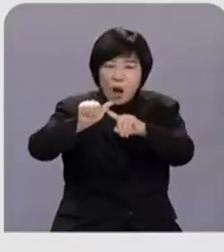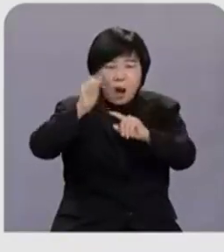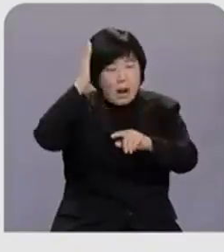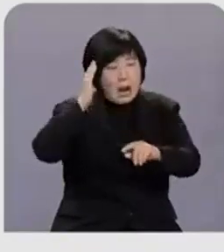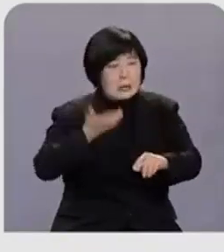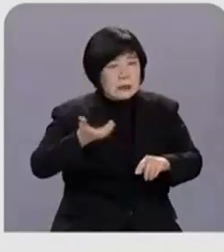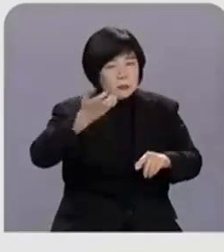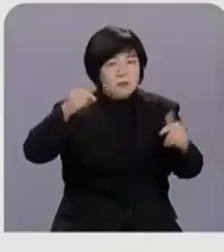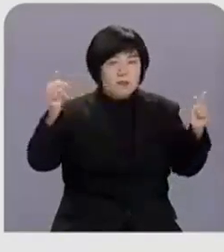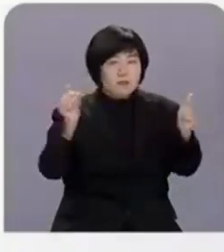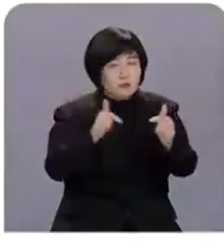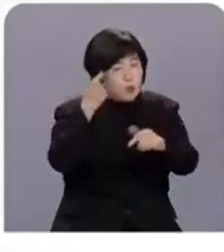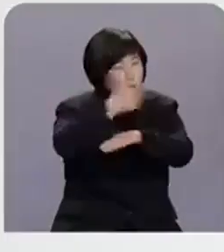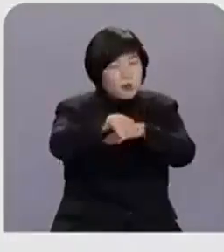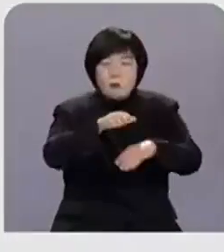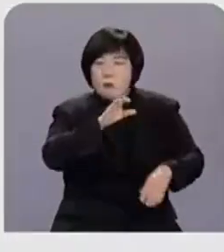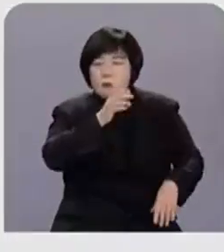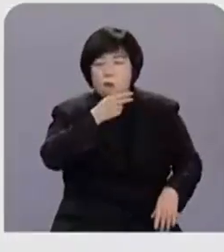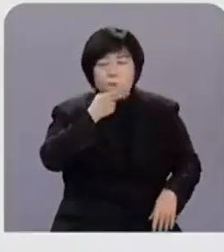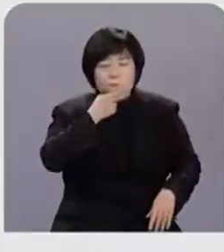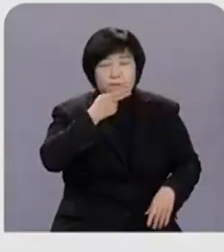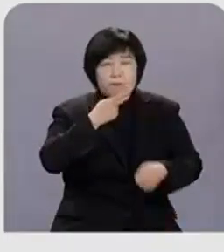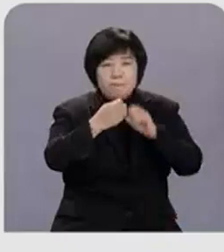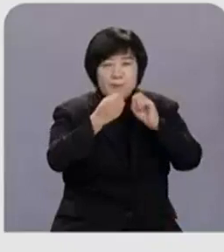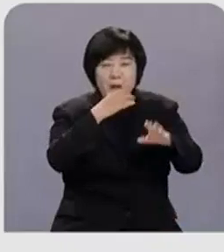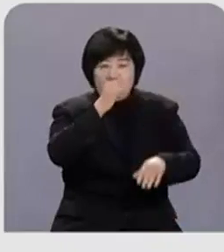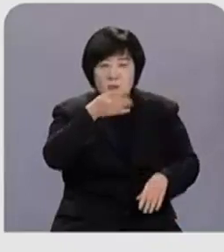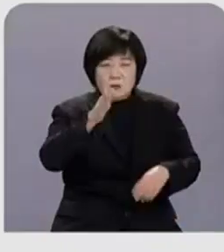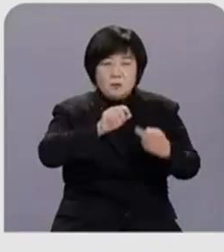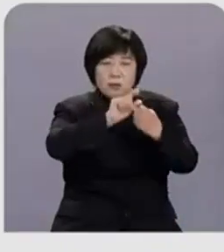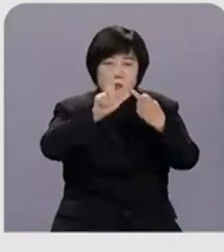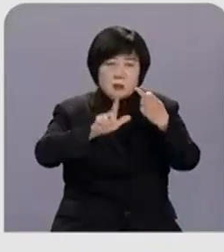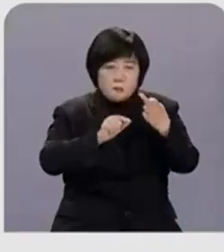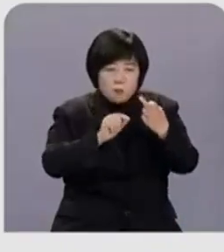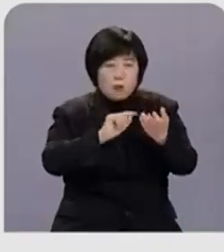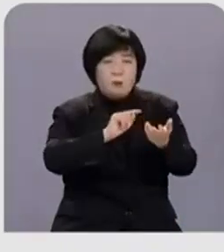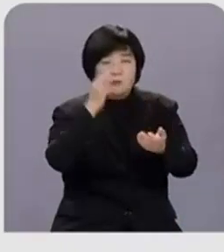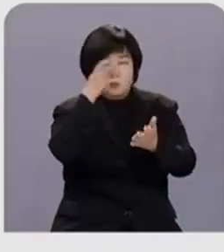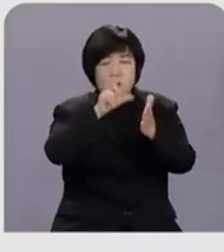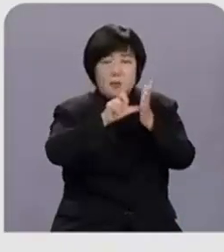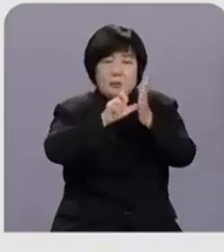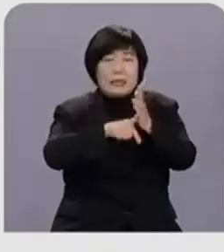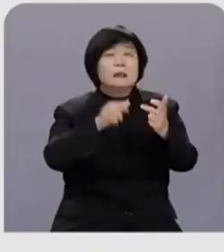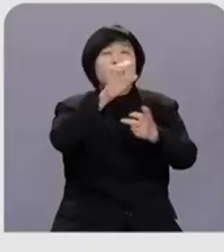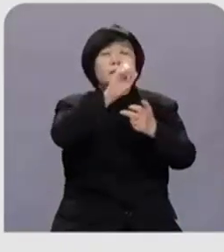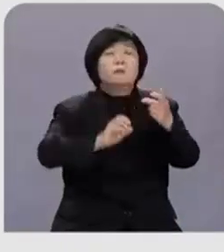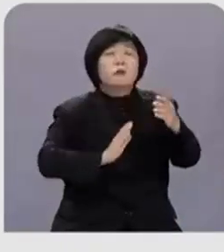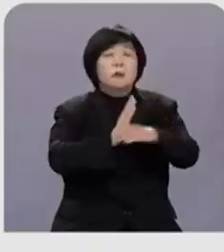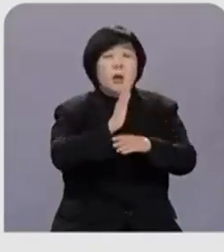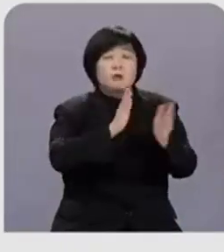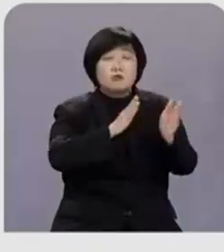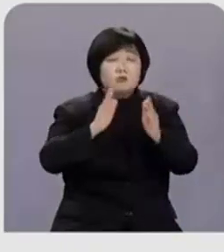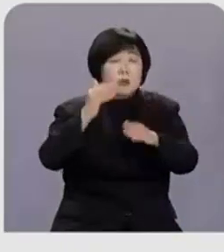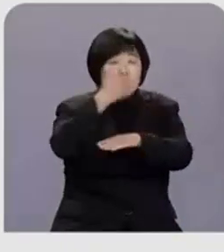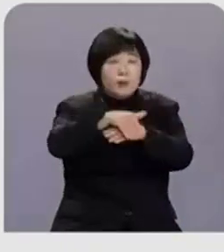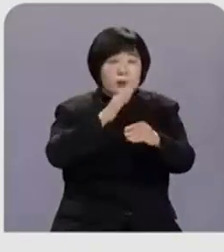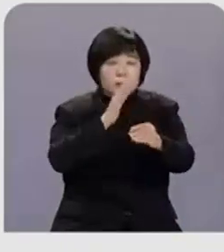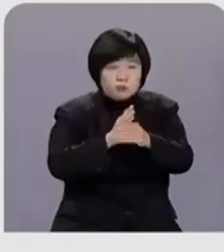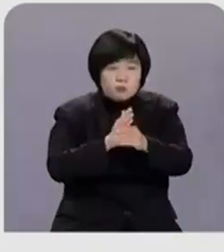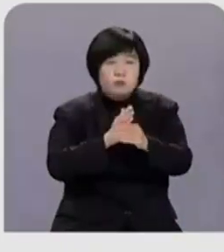계획이 없다 고 답했지만 지난달 조사에서는 70퍼센트 이상이 준비할 계획 이거나 준비 중 이라고